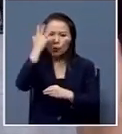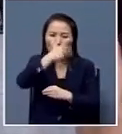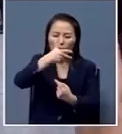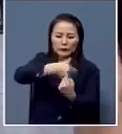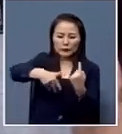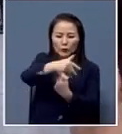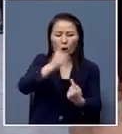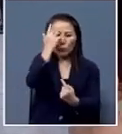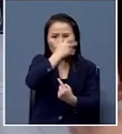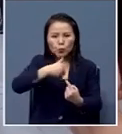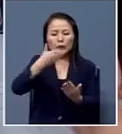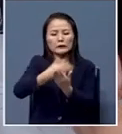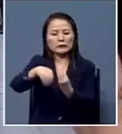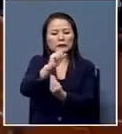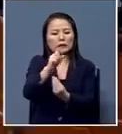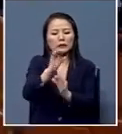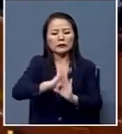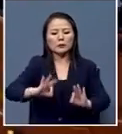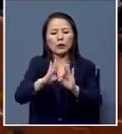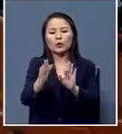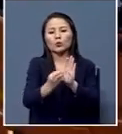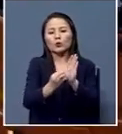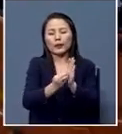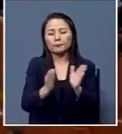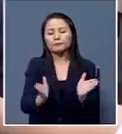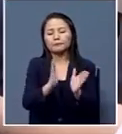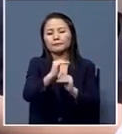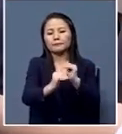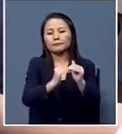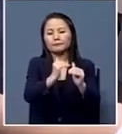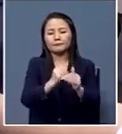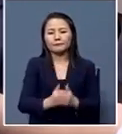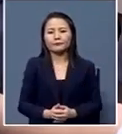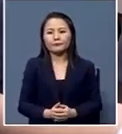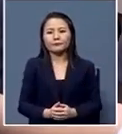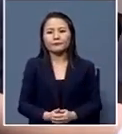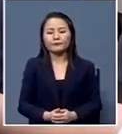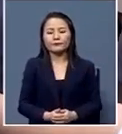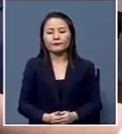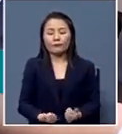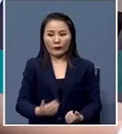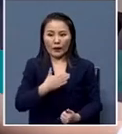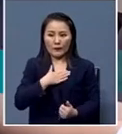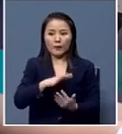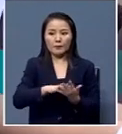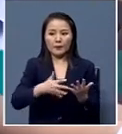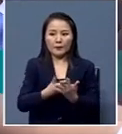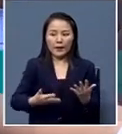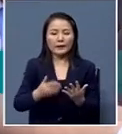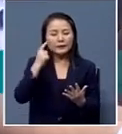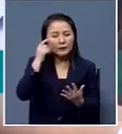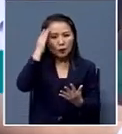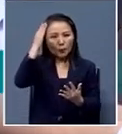มกับการเป็นย่านเศรษฐกิจที่สำคัญของกรุงเทพมหานคร มีแผนที่จะทำงานทางด้านสายใต้ดินเนี่ยนะ